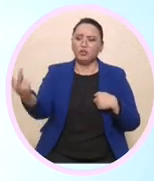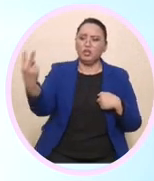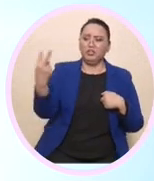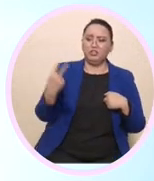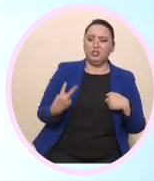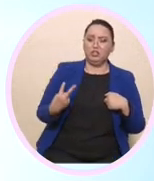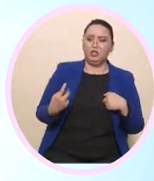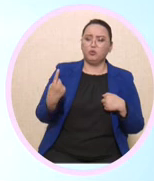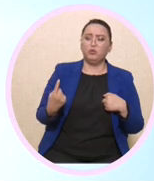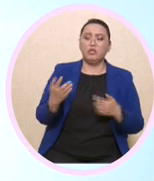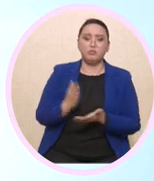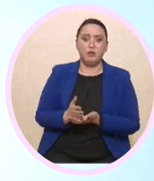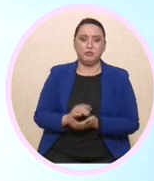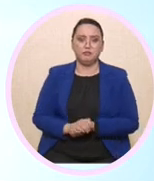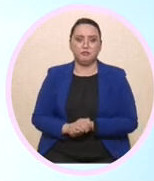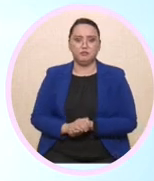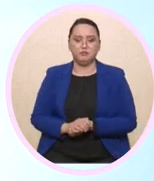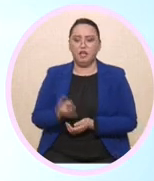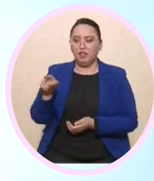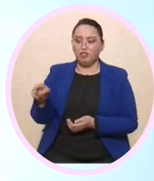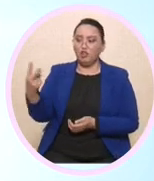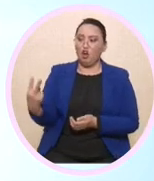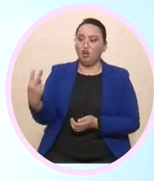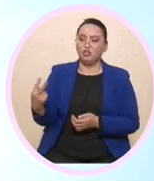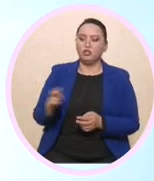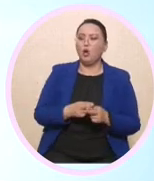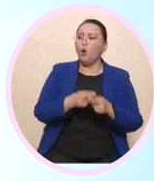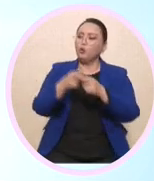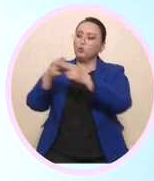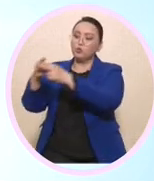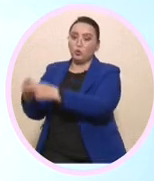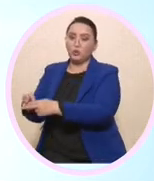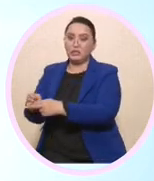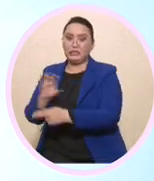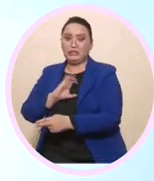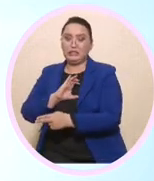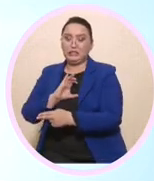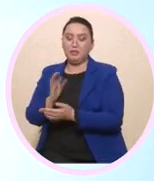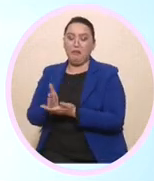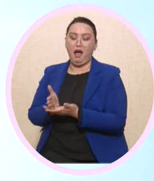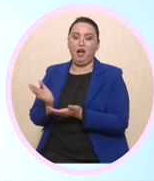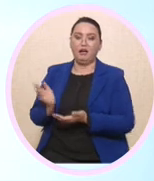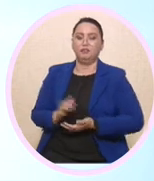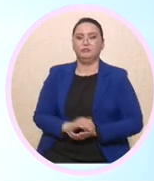Хүн туслахынсэн гэсэн сэтгэл энэ бас мэдрэгдэж шүү дээ хүүхдүүд тийм ээ.